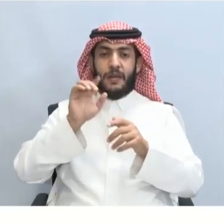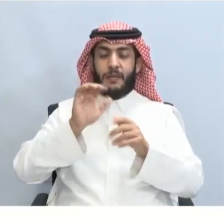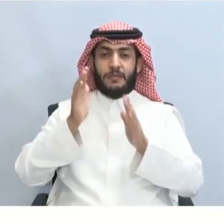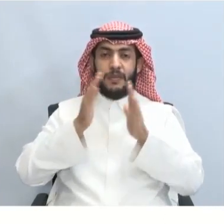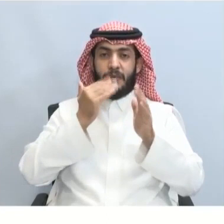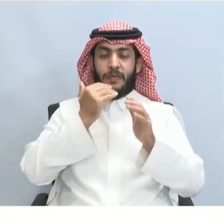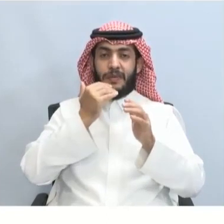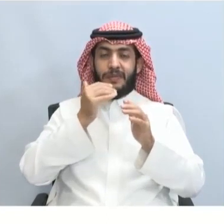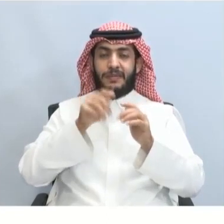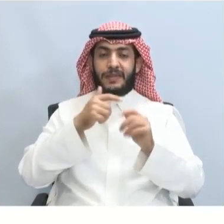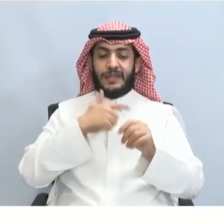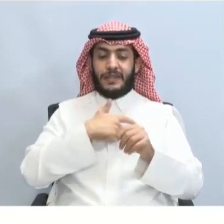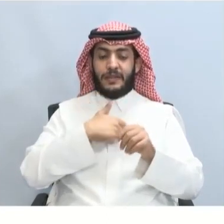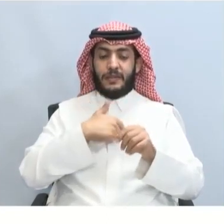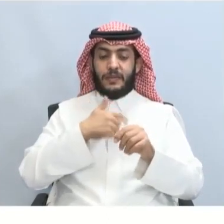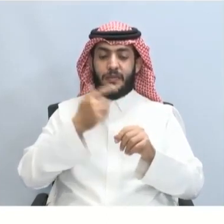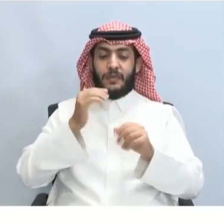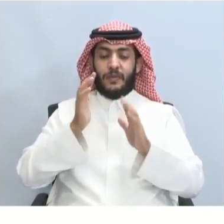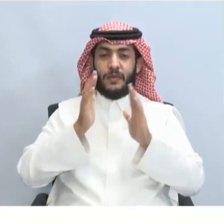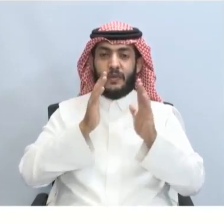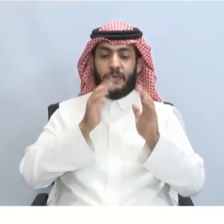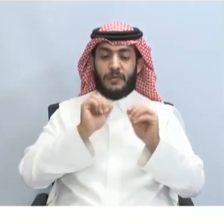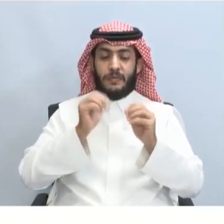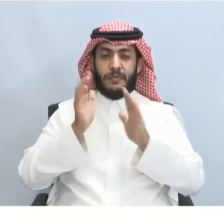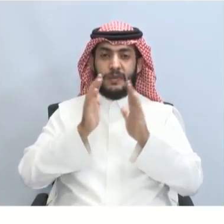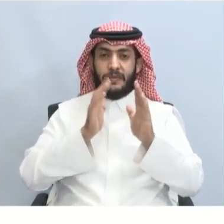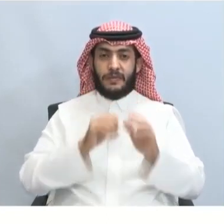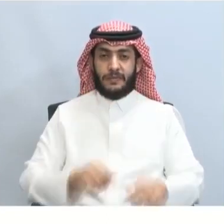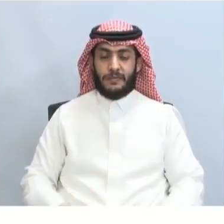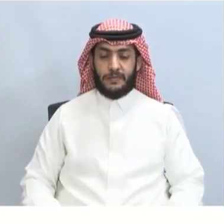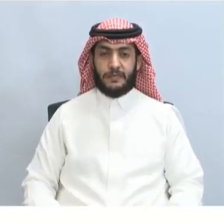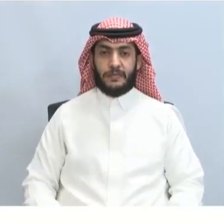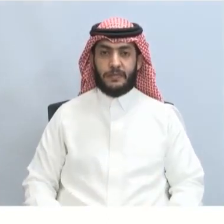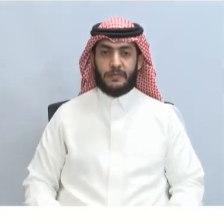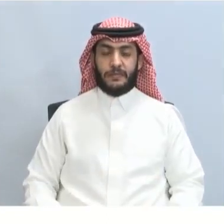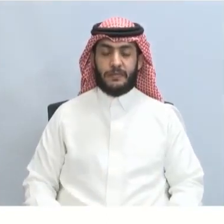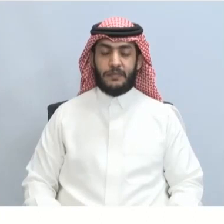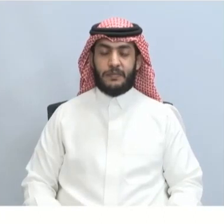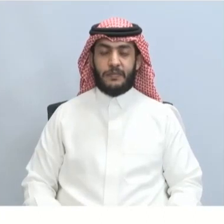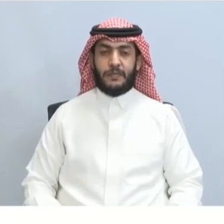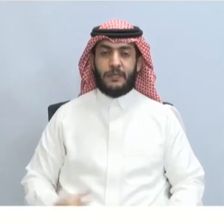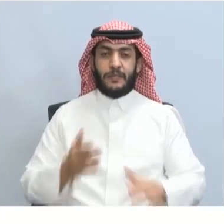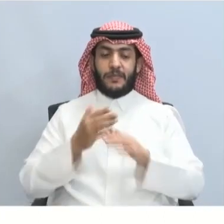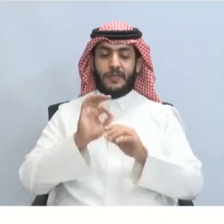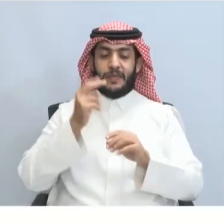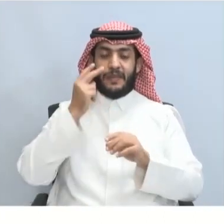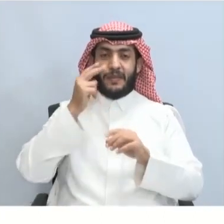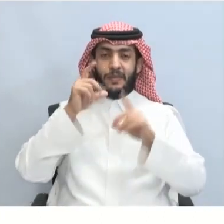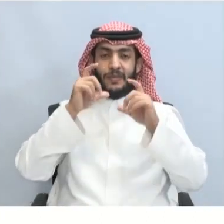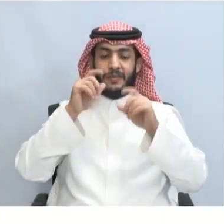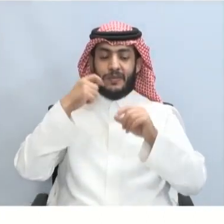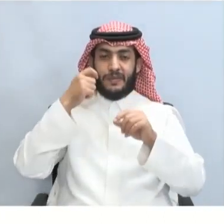مسافه بين تسمى وكره القدم مساحه مسافه كبيره كما هي في